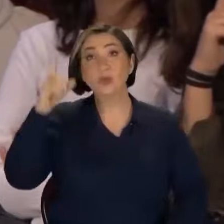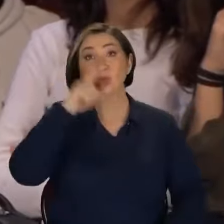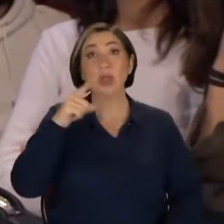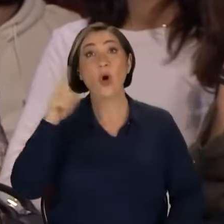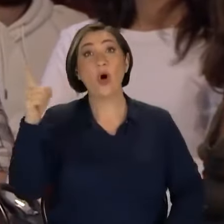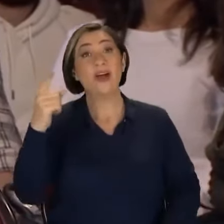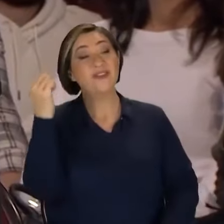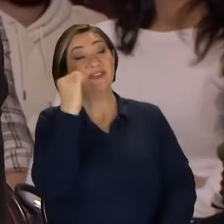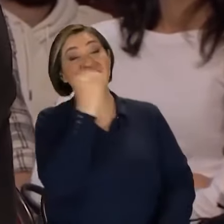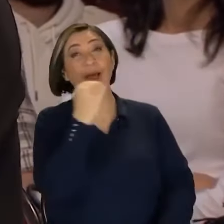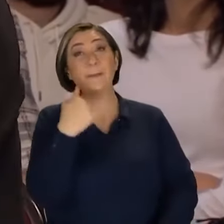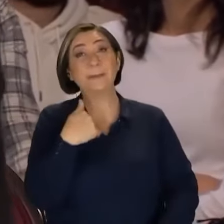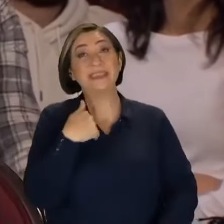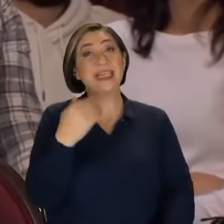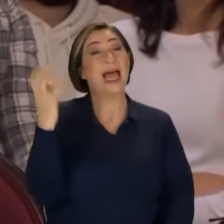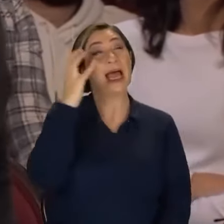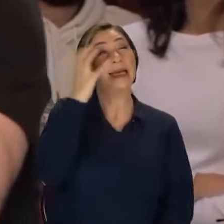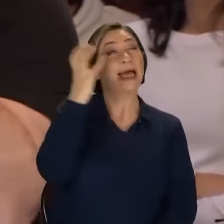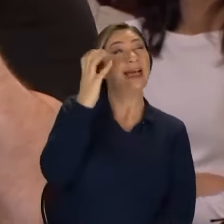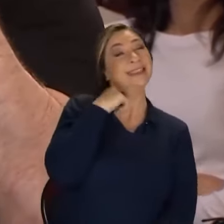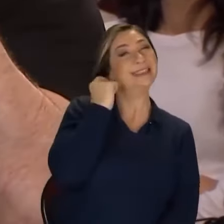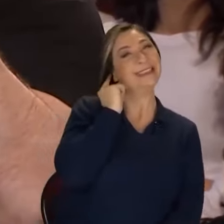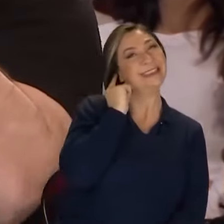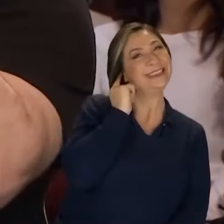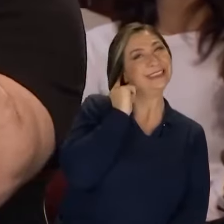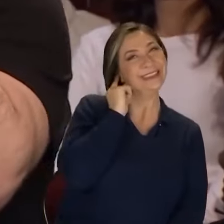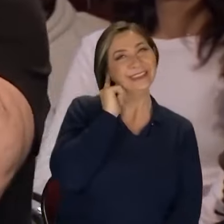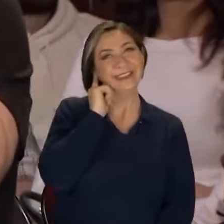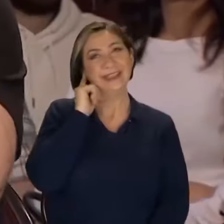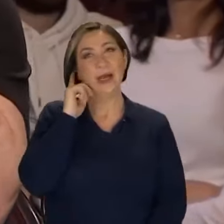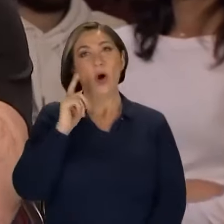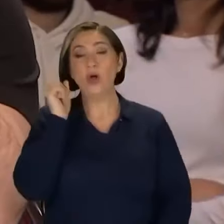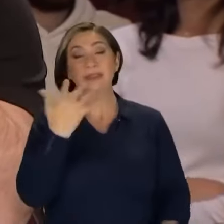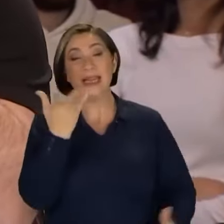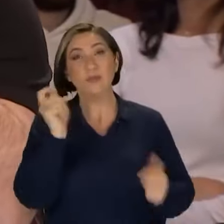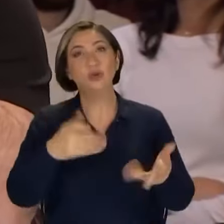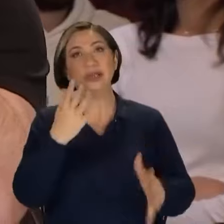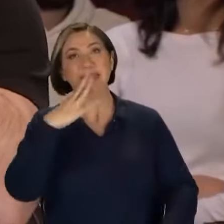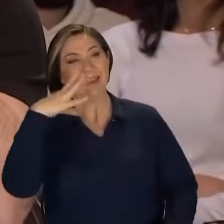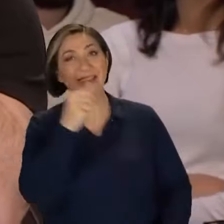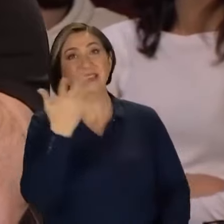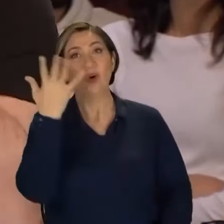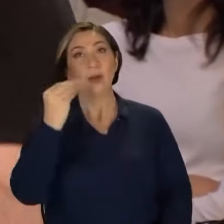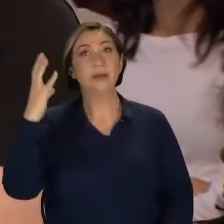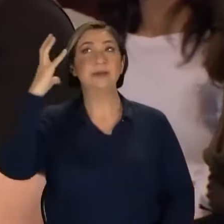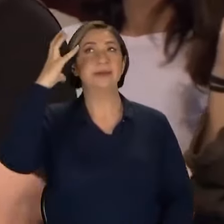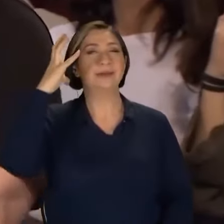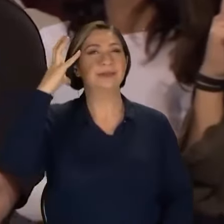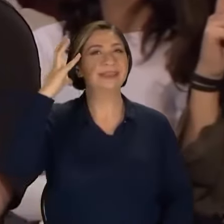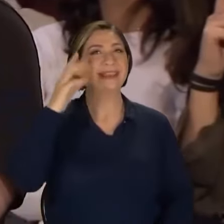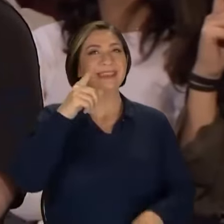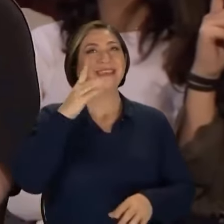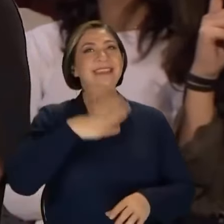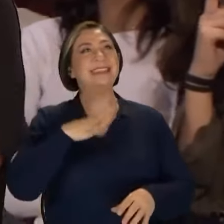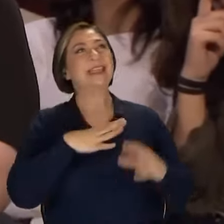ona fırça atarken Biz de yani Mesela giriyor Oğlum sen ne yapıyorsun ya Neden böyle oluyor falan derken